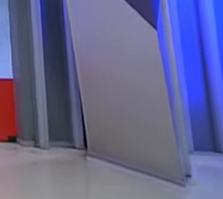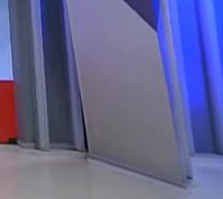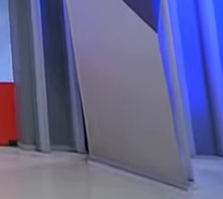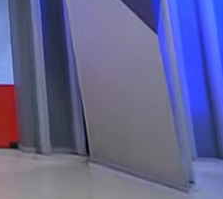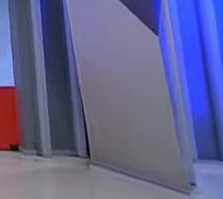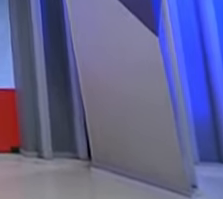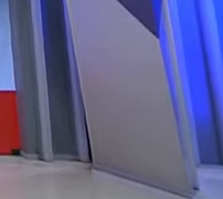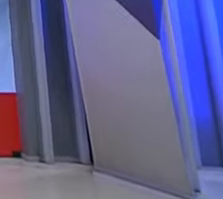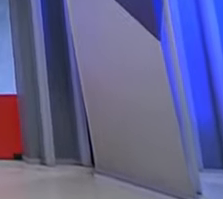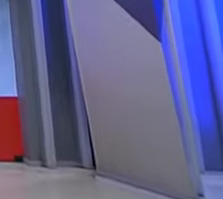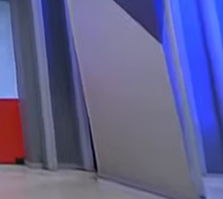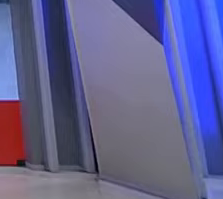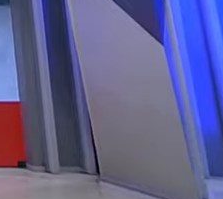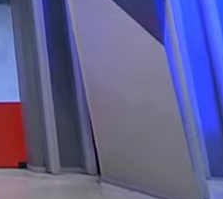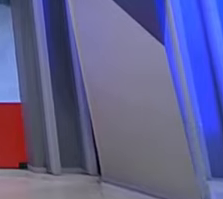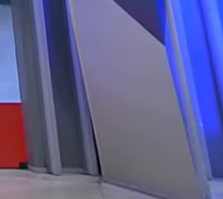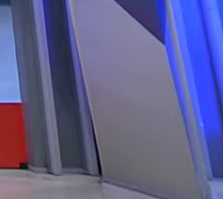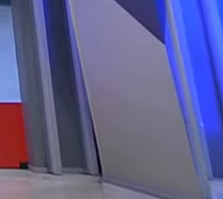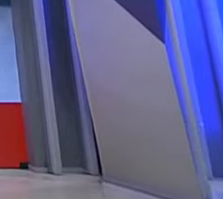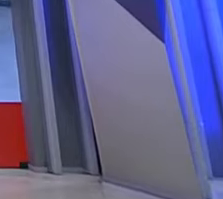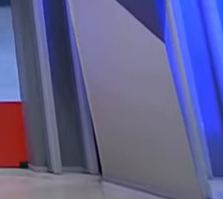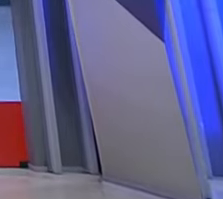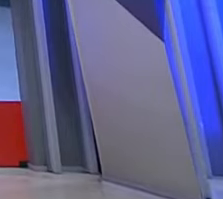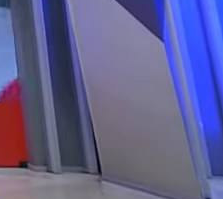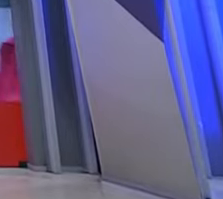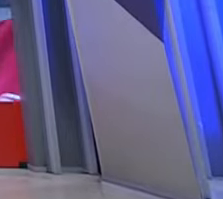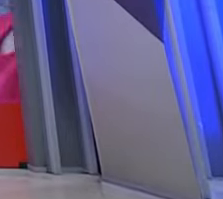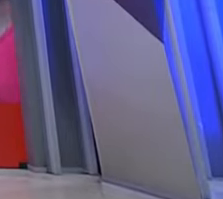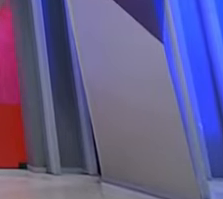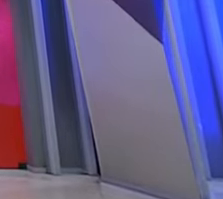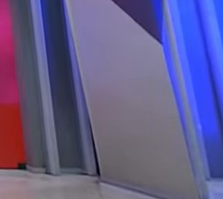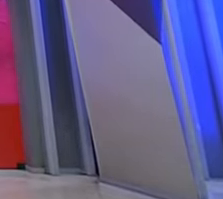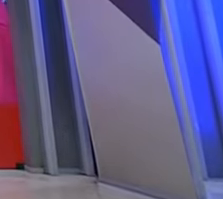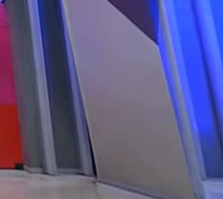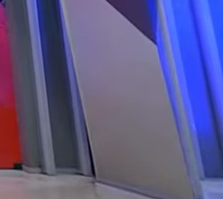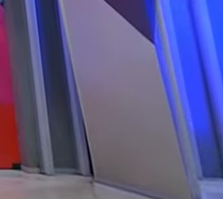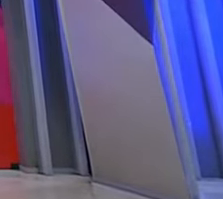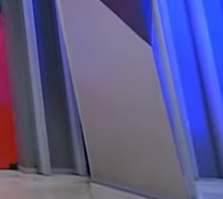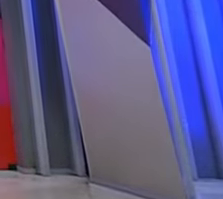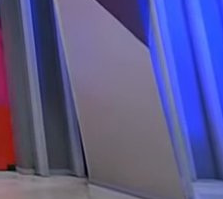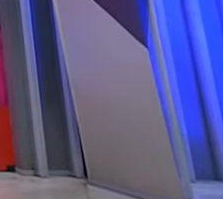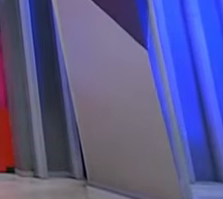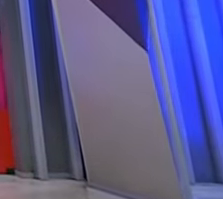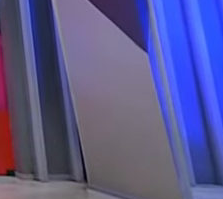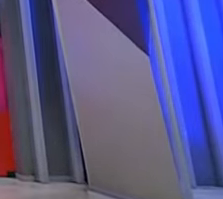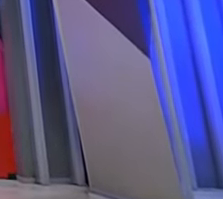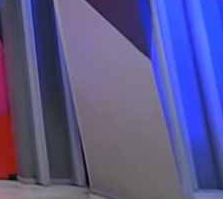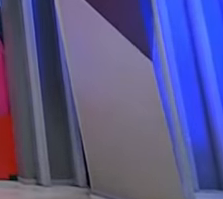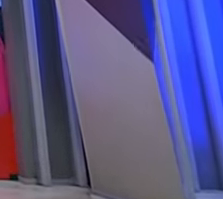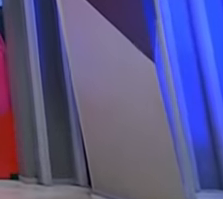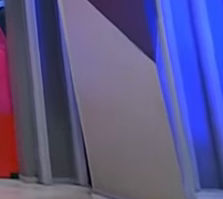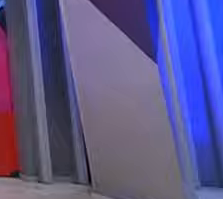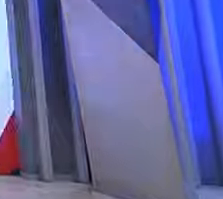umanong makapasa sa immigration kasunod ng kumalat na reklamo sa social